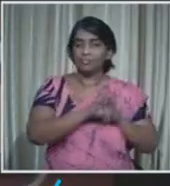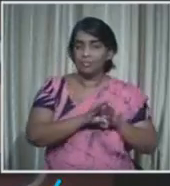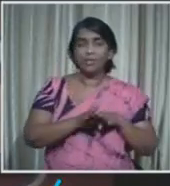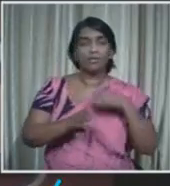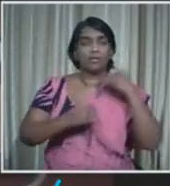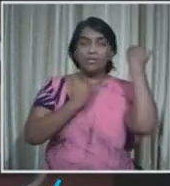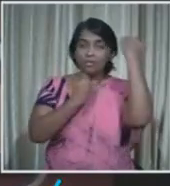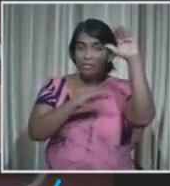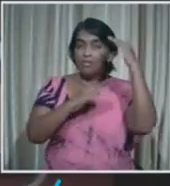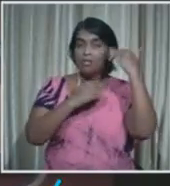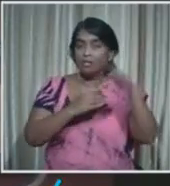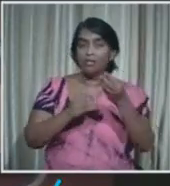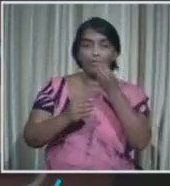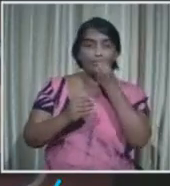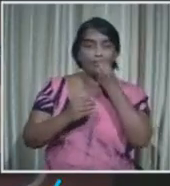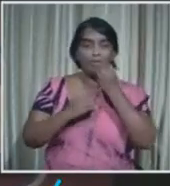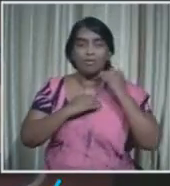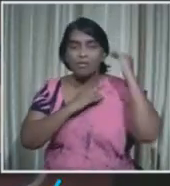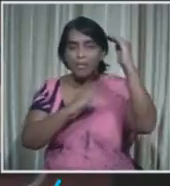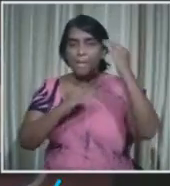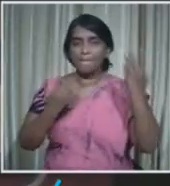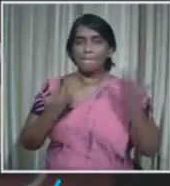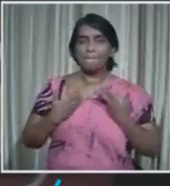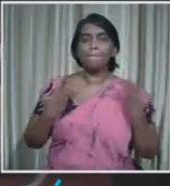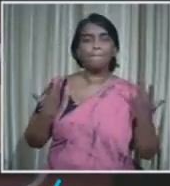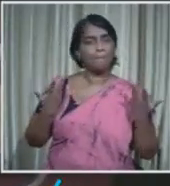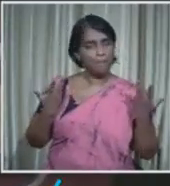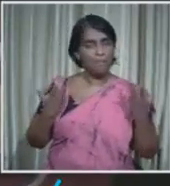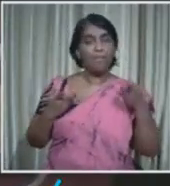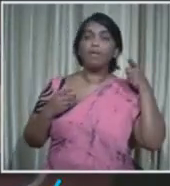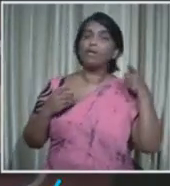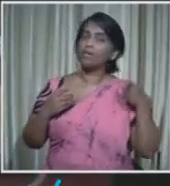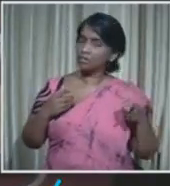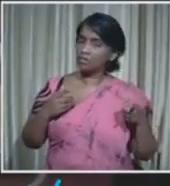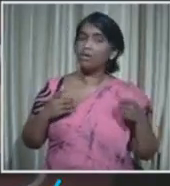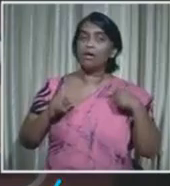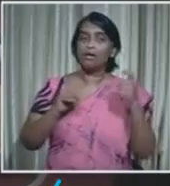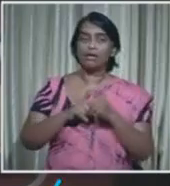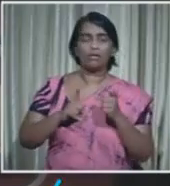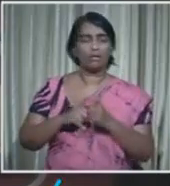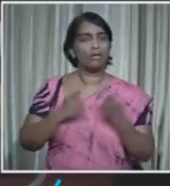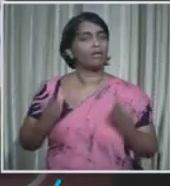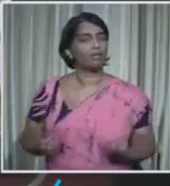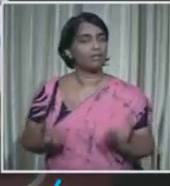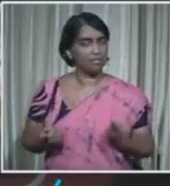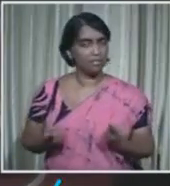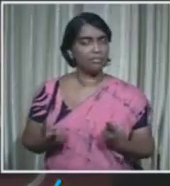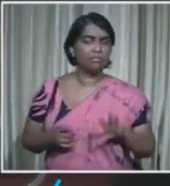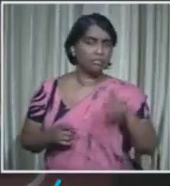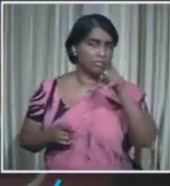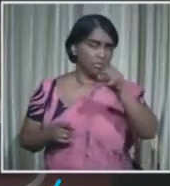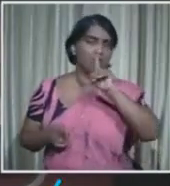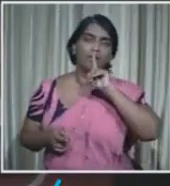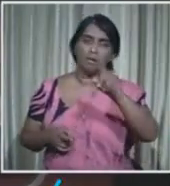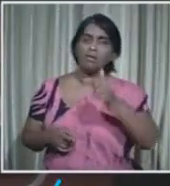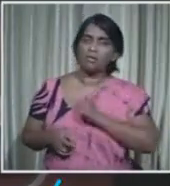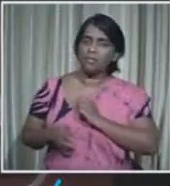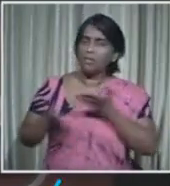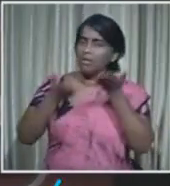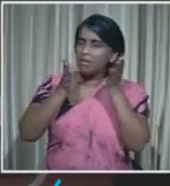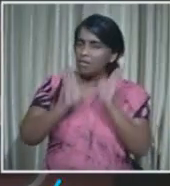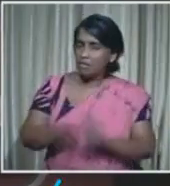අපනයන බහණ්ඩ ටික අපිට යවා ගන්න බෑ ඒකෙන් වෙන්නේ ඩොලර් නැතිකම ඉතින් මම ඔබතුමාගෙන් අහන්න කැමති අවසාන